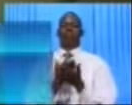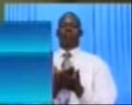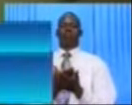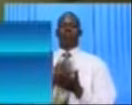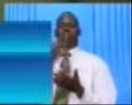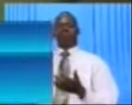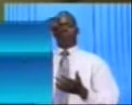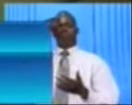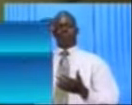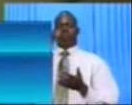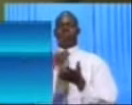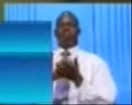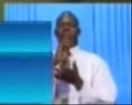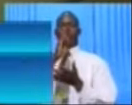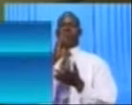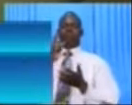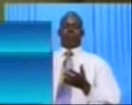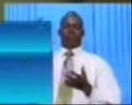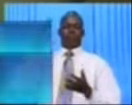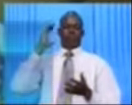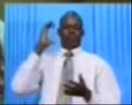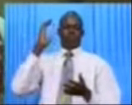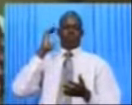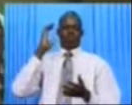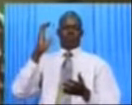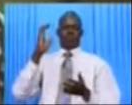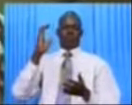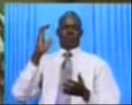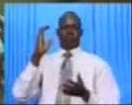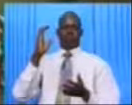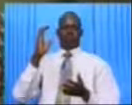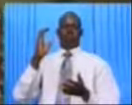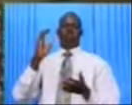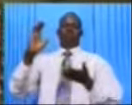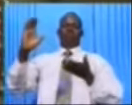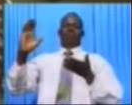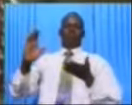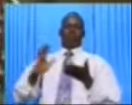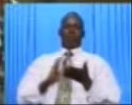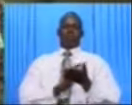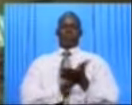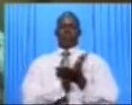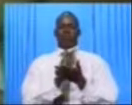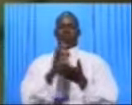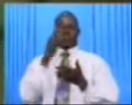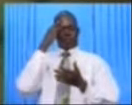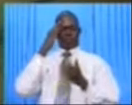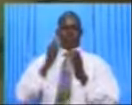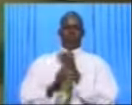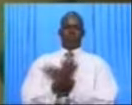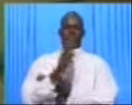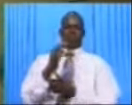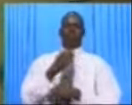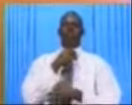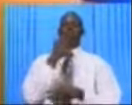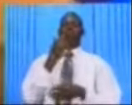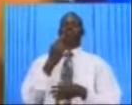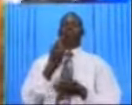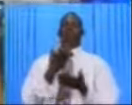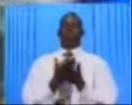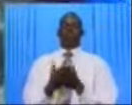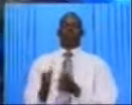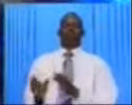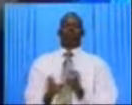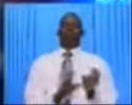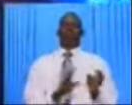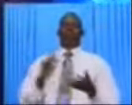parce que ça a été un concert à la louange à Dieu, Donc je me dis que bon, la soirée s'est bien passée pour